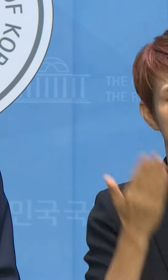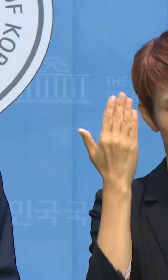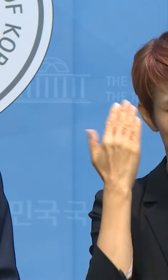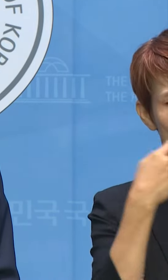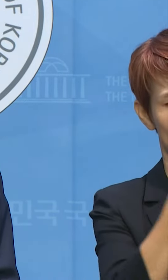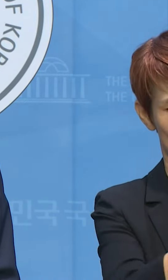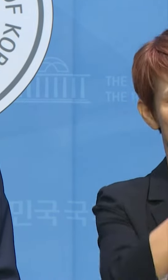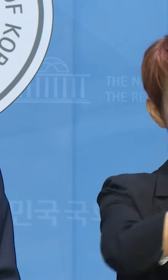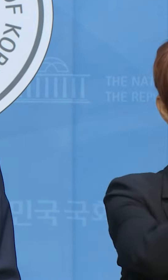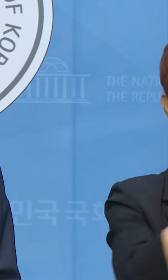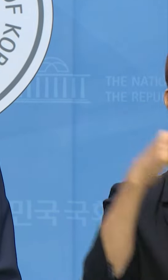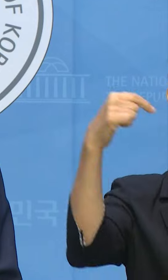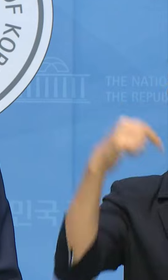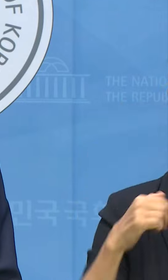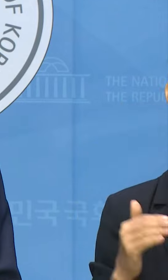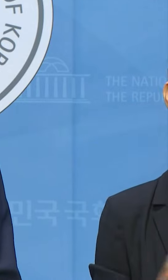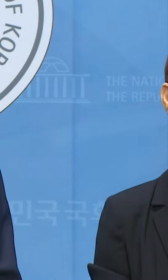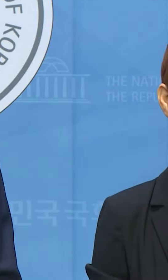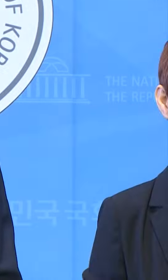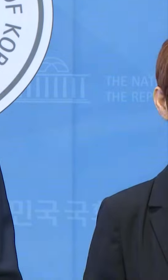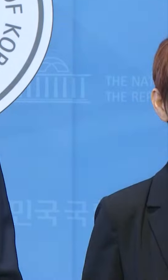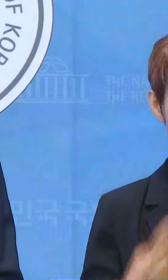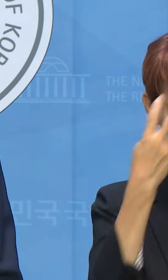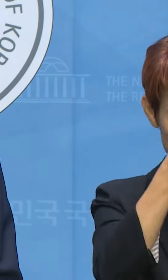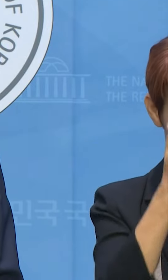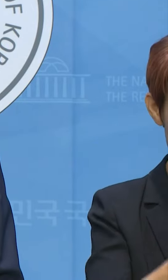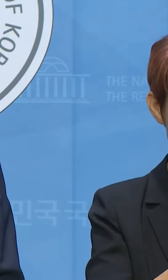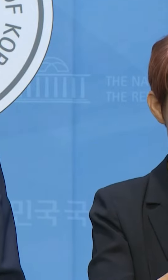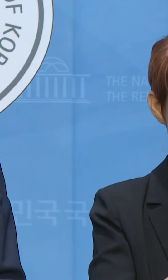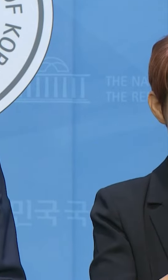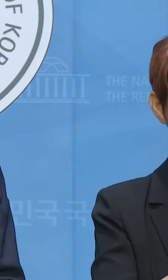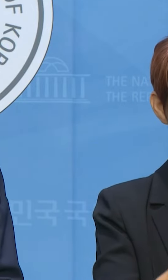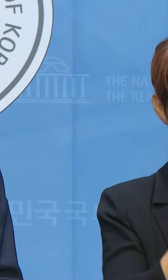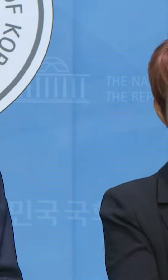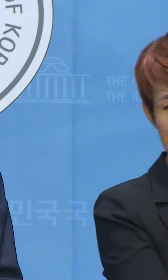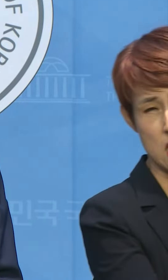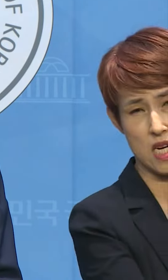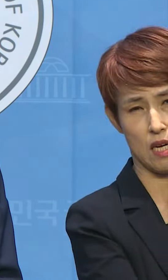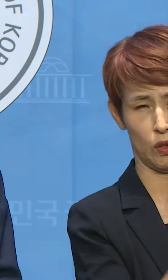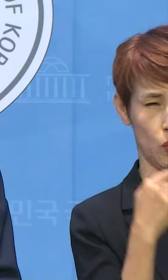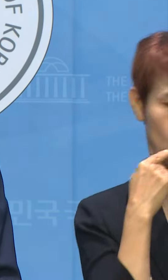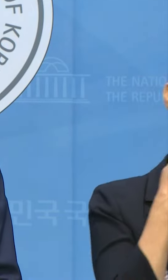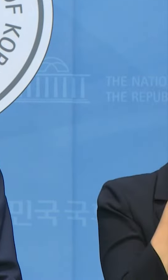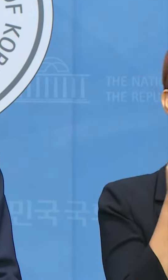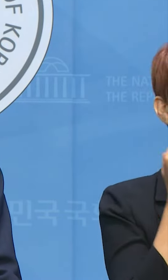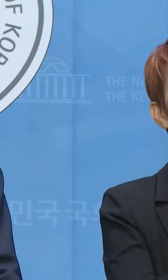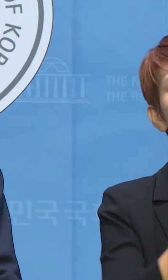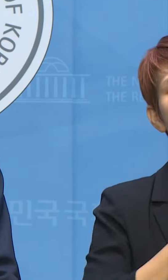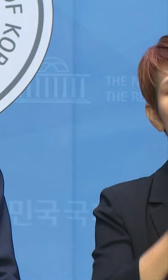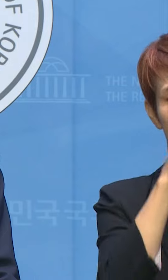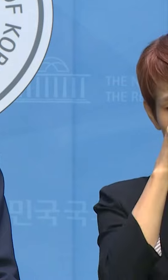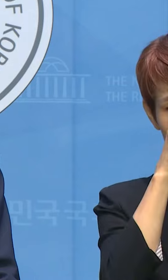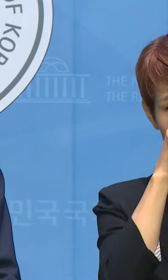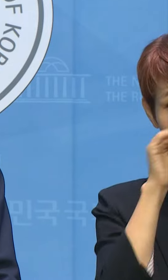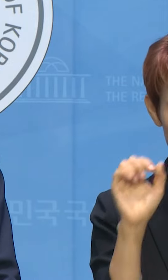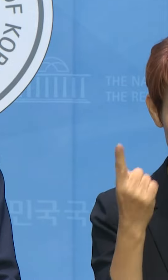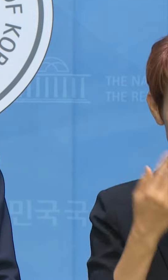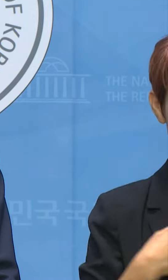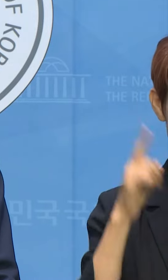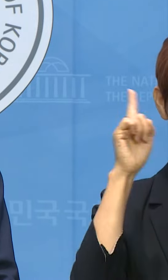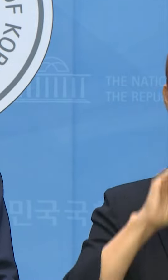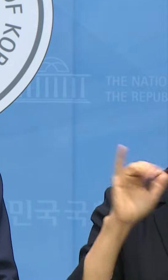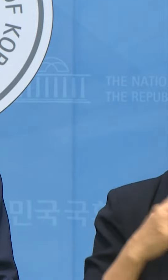돌아가라라고 했습니다 검찰 저항이 어떨지 얼마나 악독하지만 제가 다칠